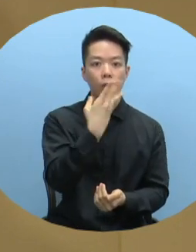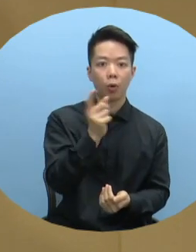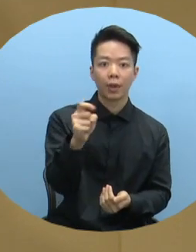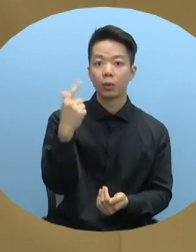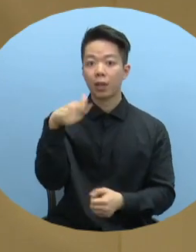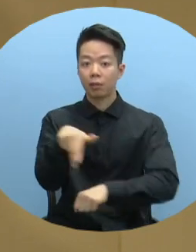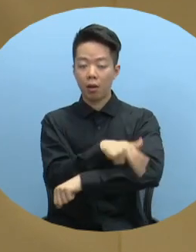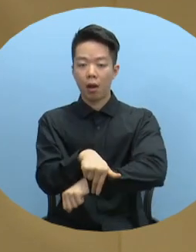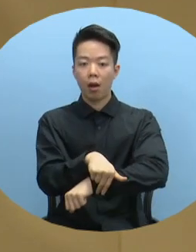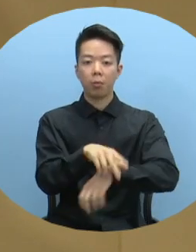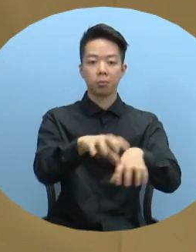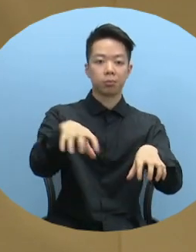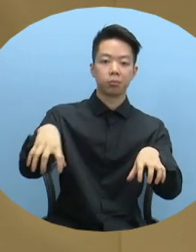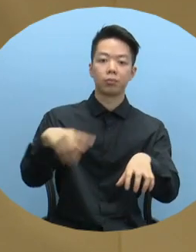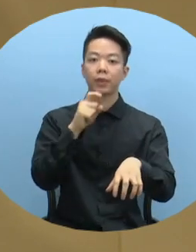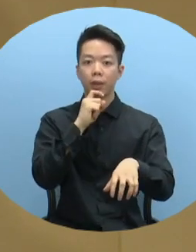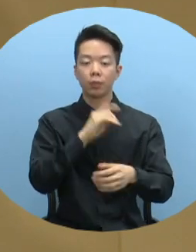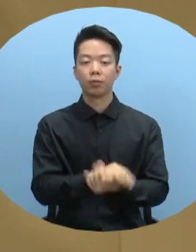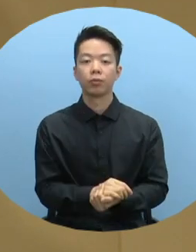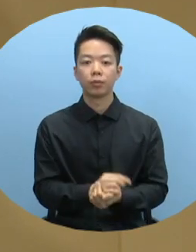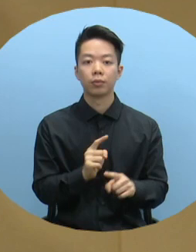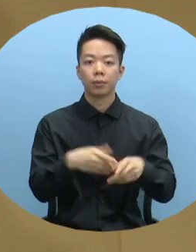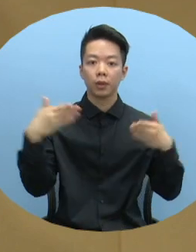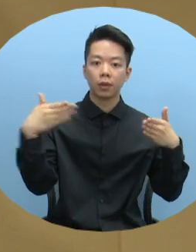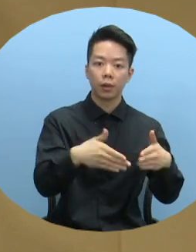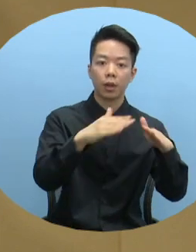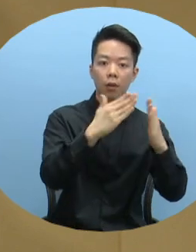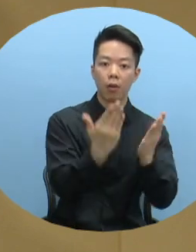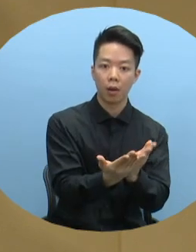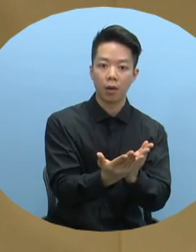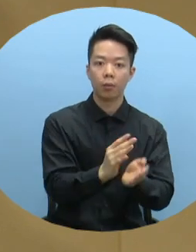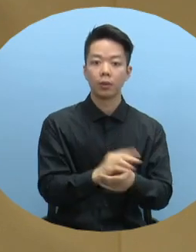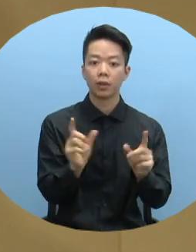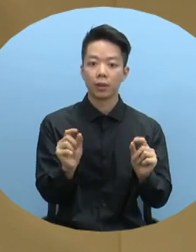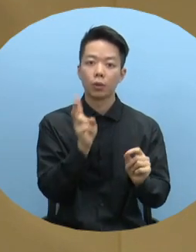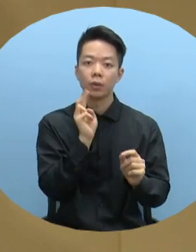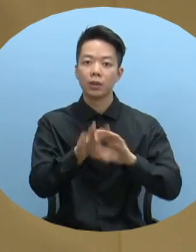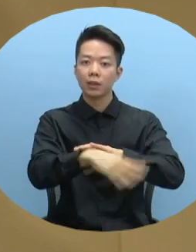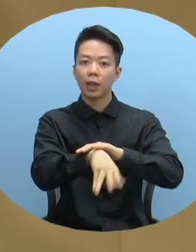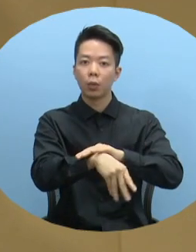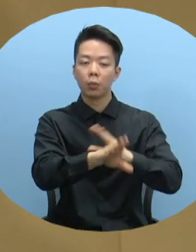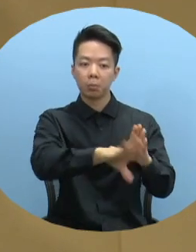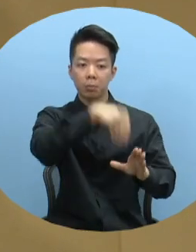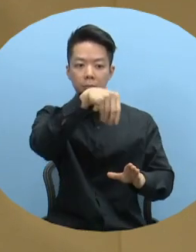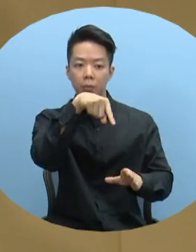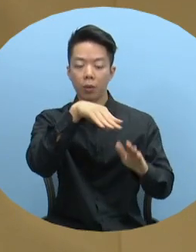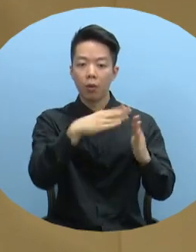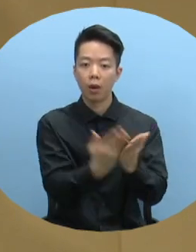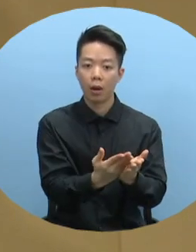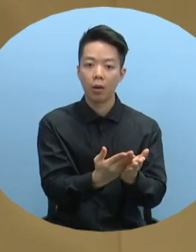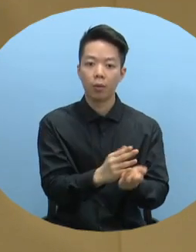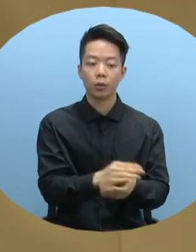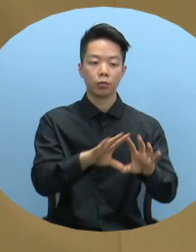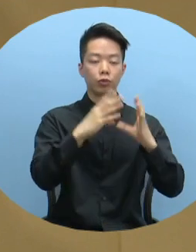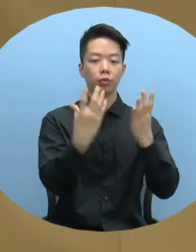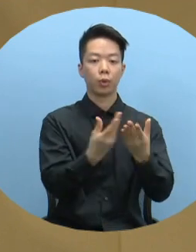都會有。咁我哋係以學校做一個基本咧，即係話我哋譬如抽中邊間學校，咁就嗰間學校嘅所有